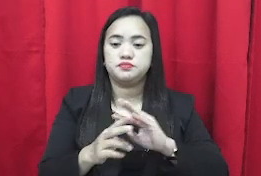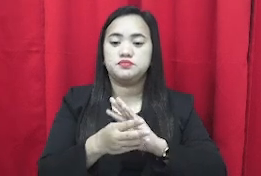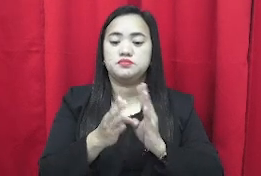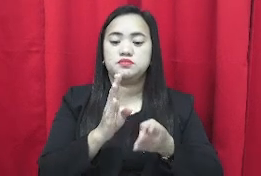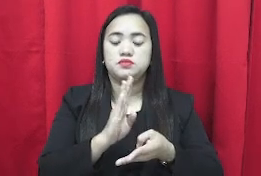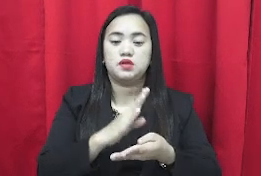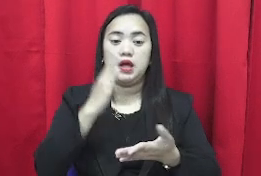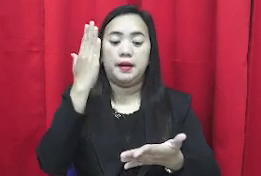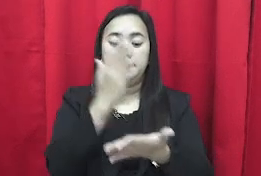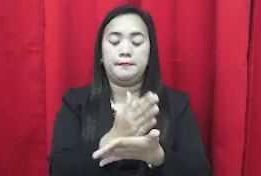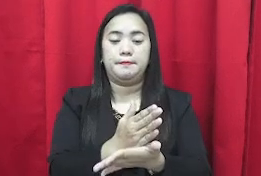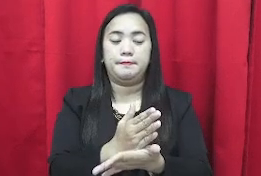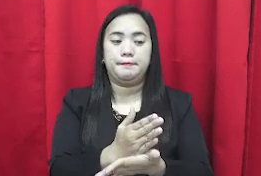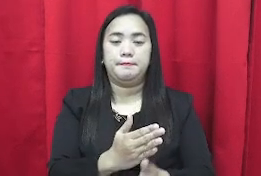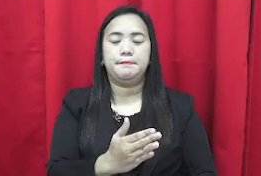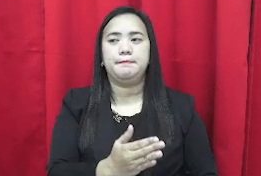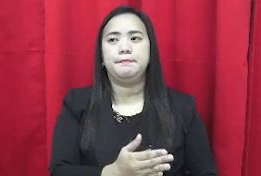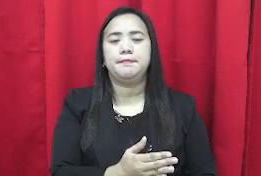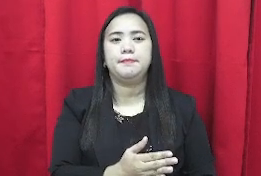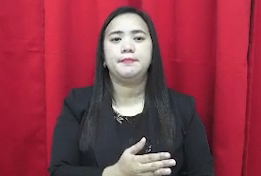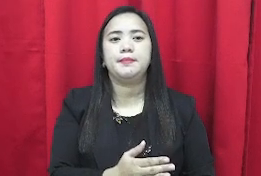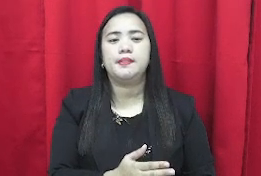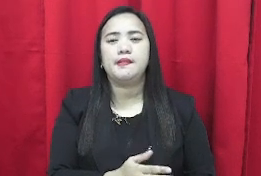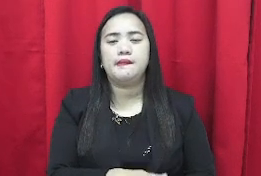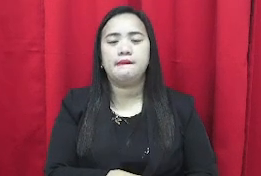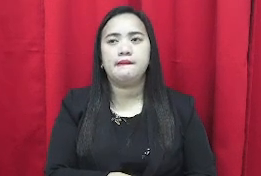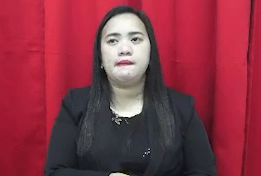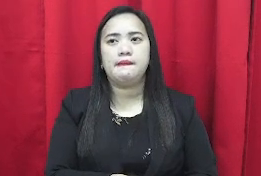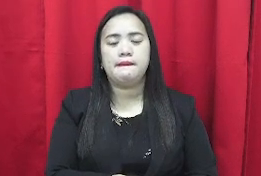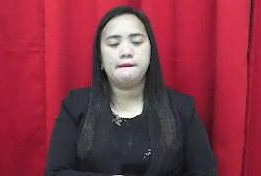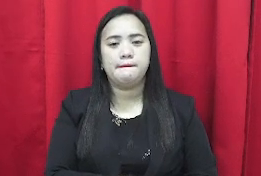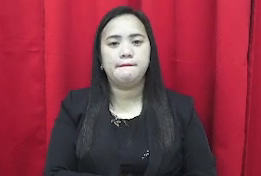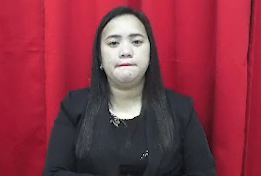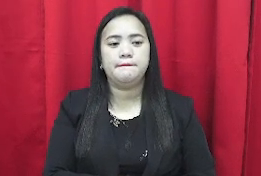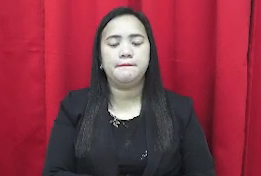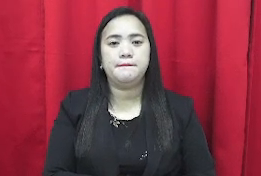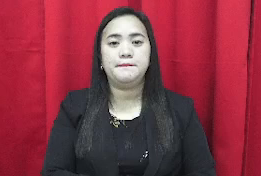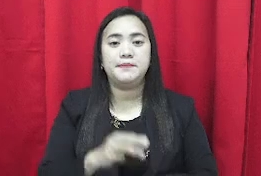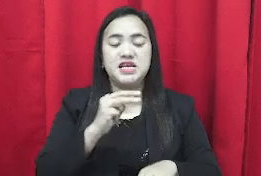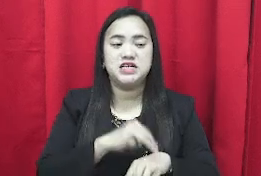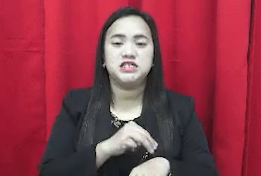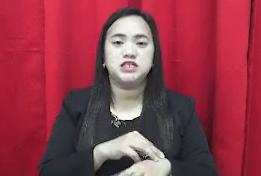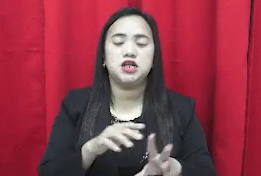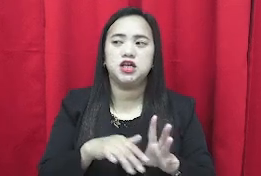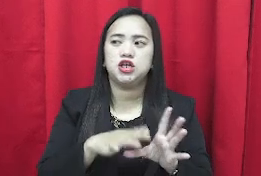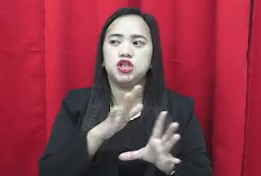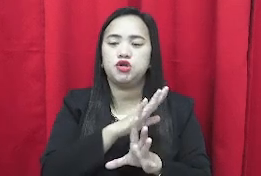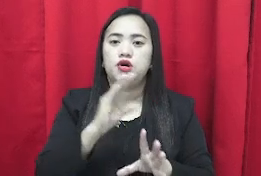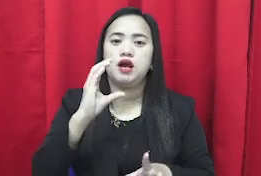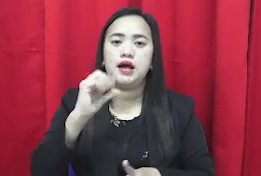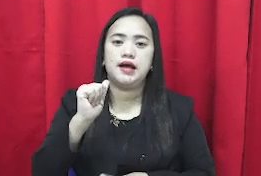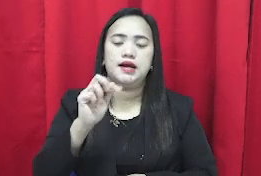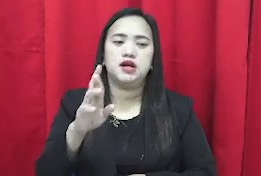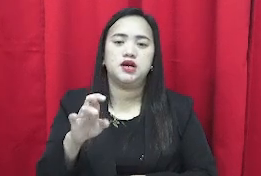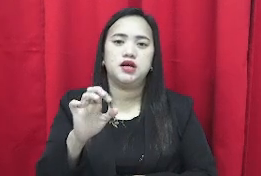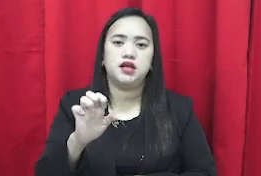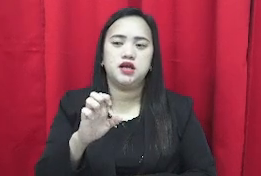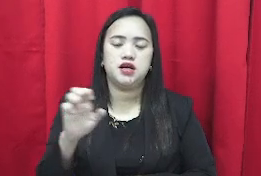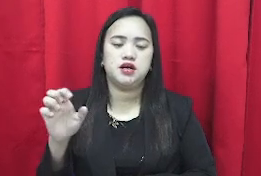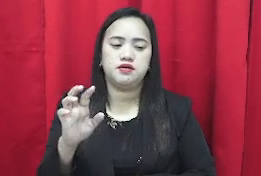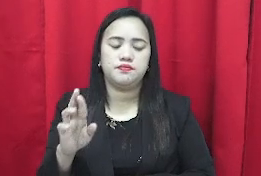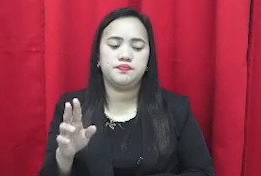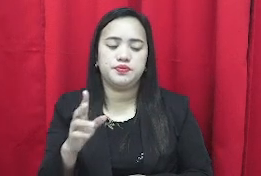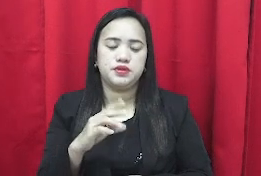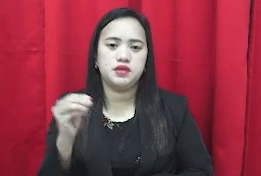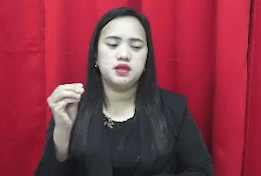magiging hadlang ang Ministry sa inyong career and which is true mga kapatid Kasi sabi ng rito ng Bible eh o sa ephesians